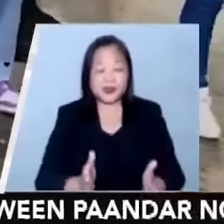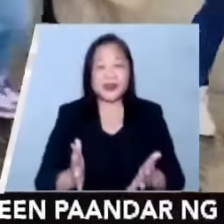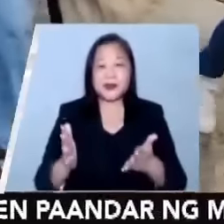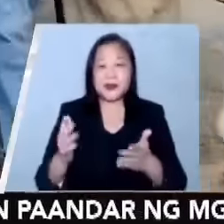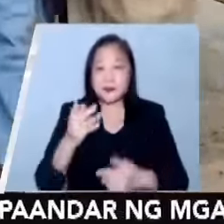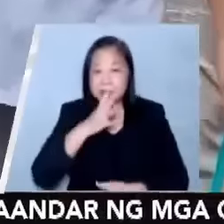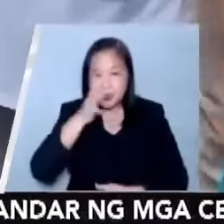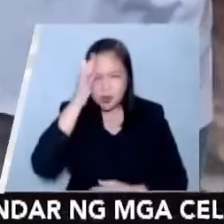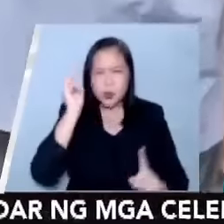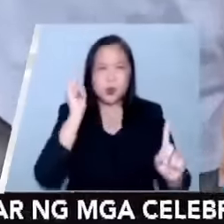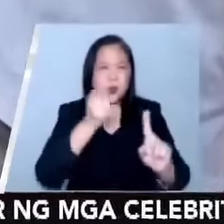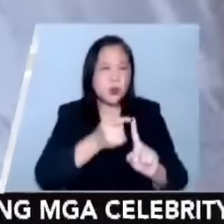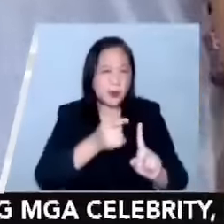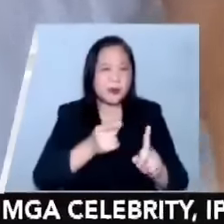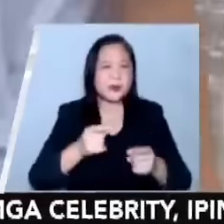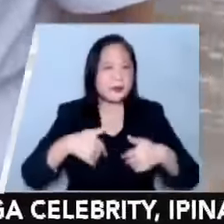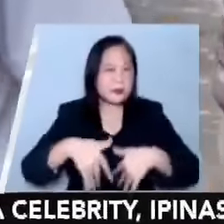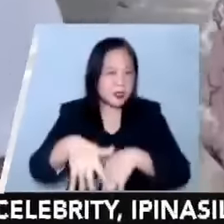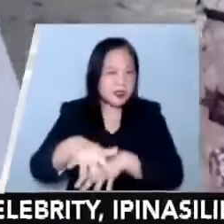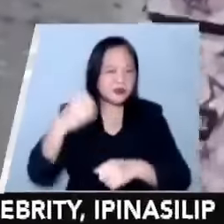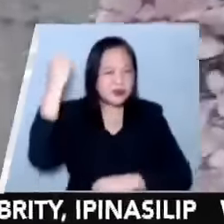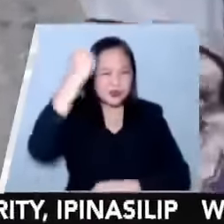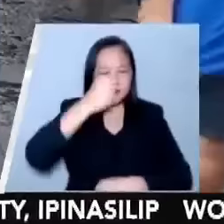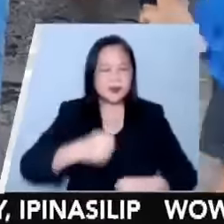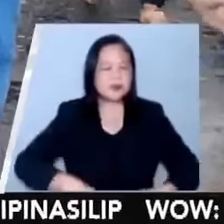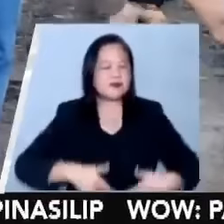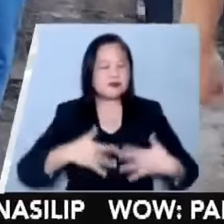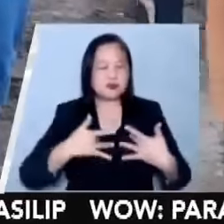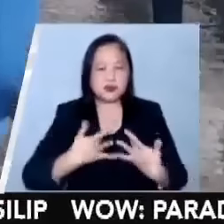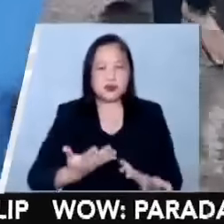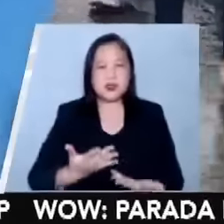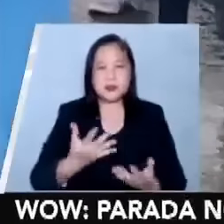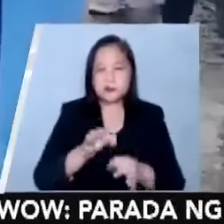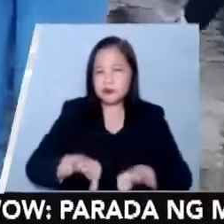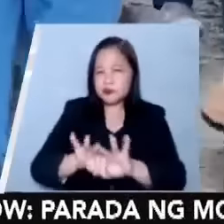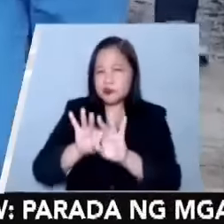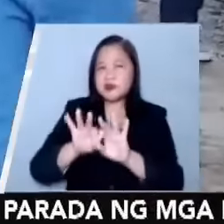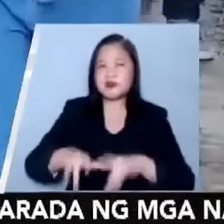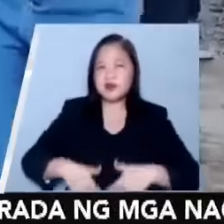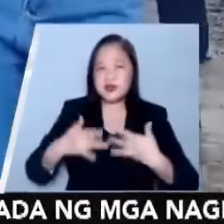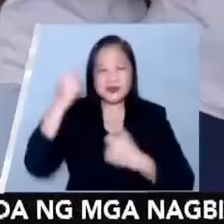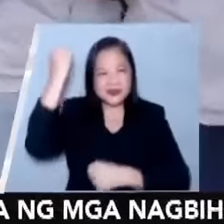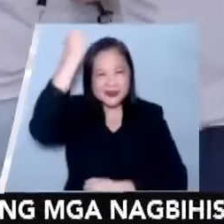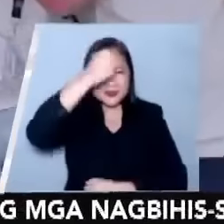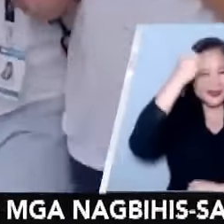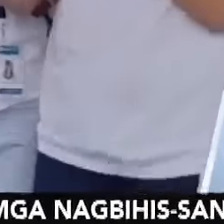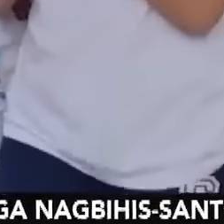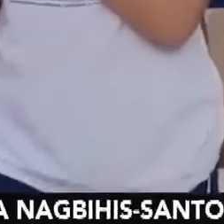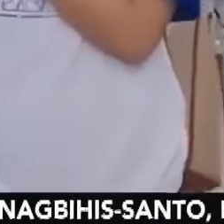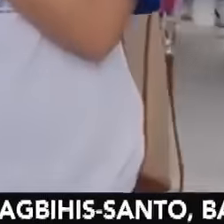of Saints na isabuhay ang makabuluhang buhay ng mga santo at santa.